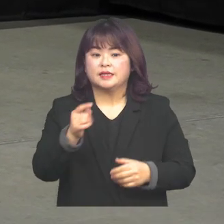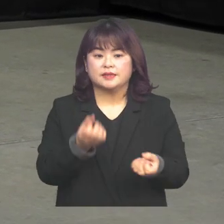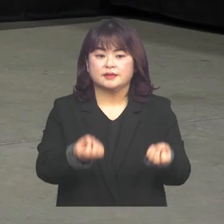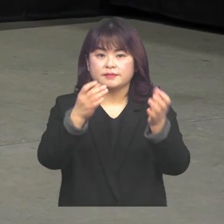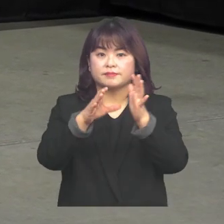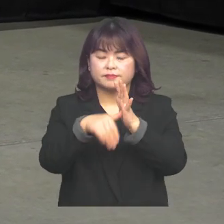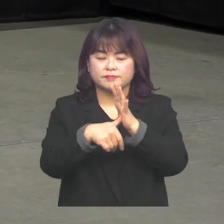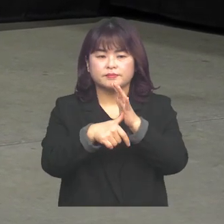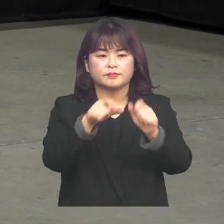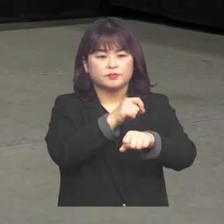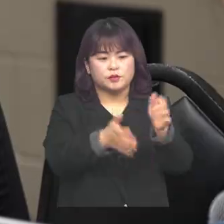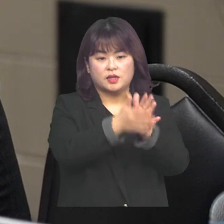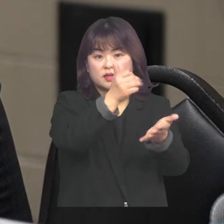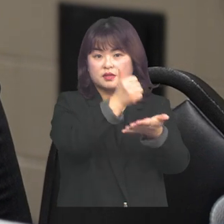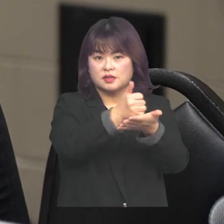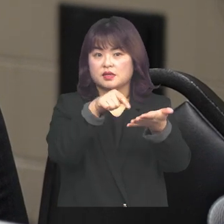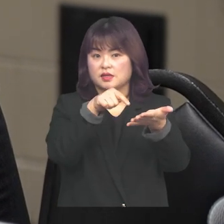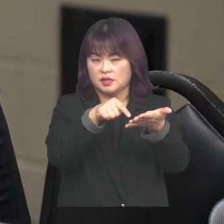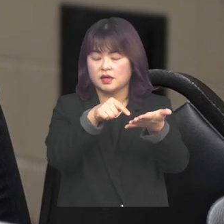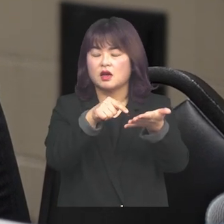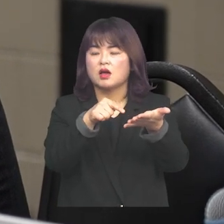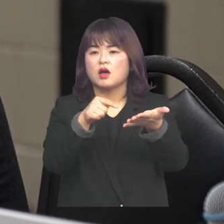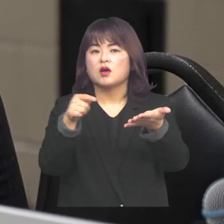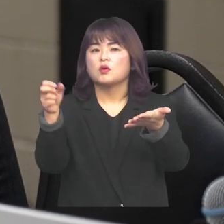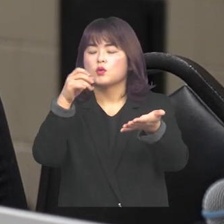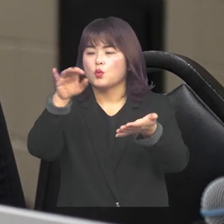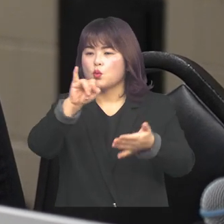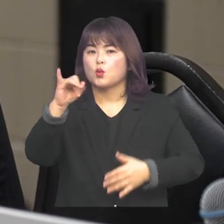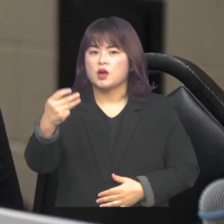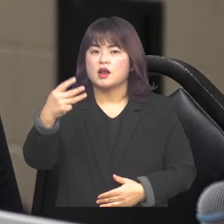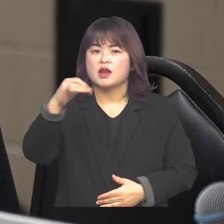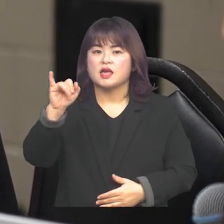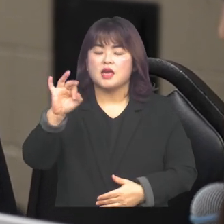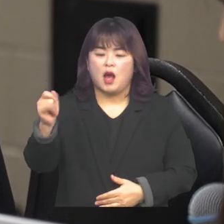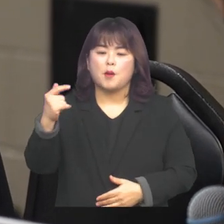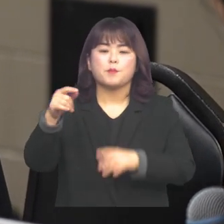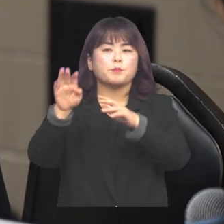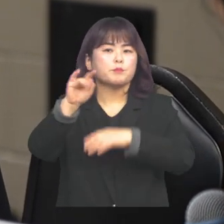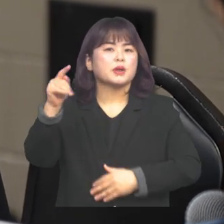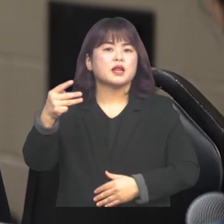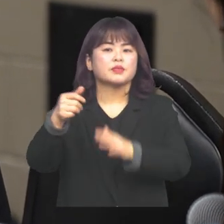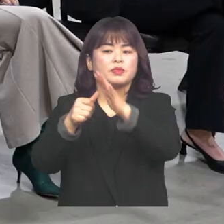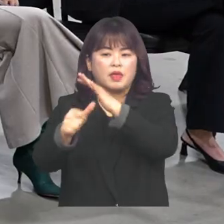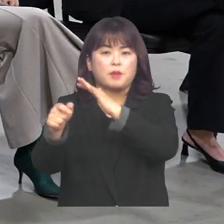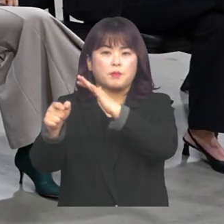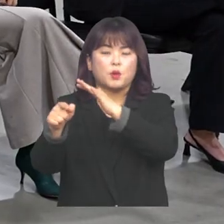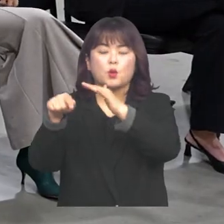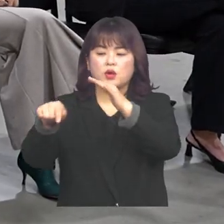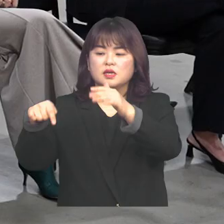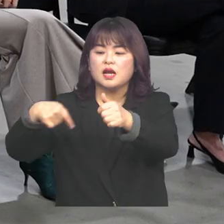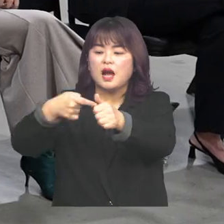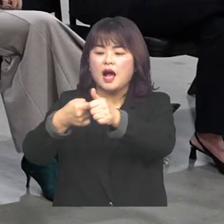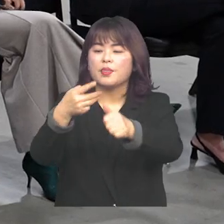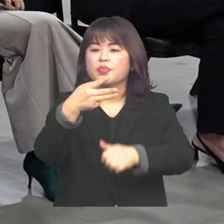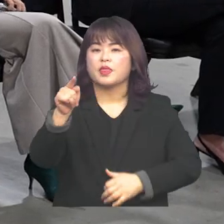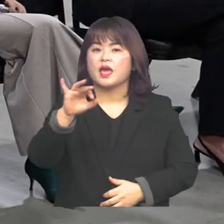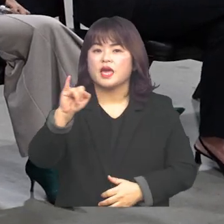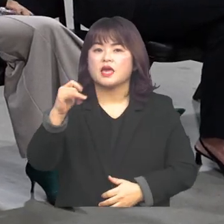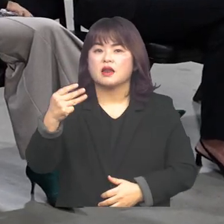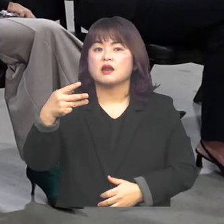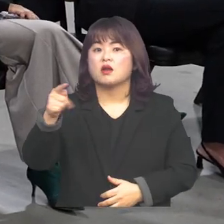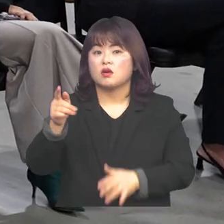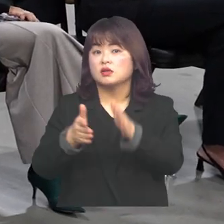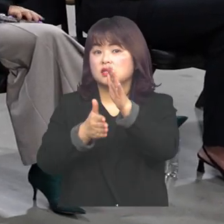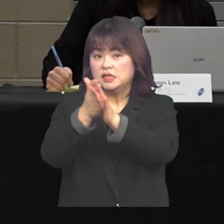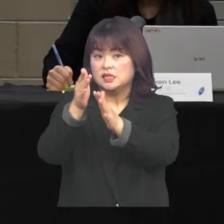체결했습니다. 이날 협약식에는 이상일 용인특례시장과 윌리엄슨 카운티 빌 그레벨 대표, 윌리엄슨 카운티에